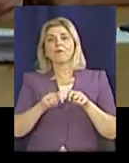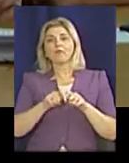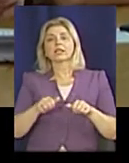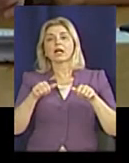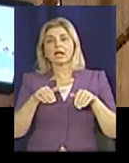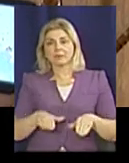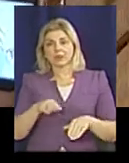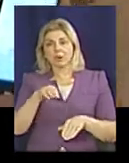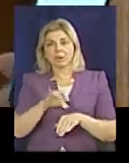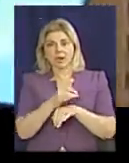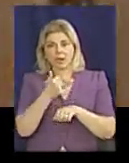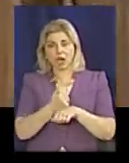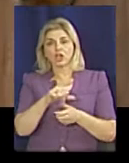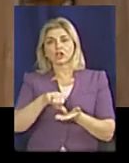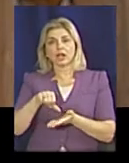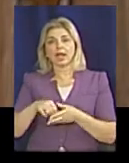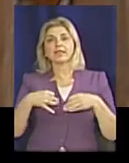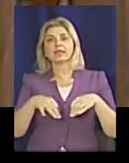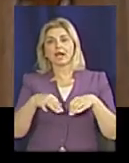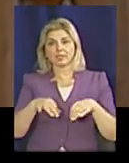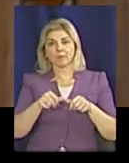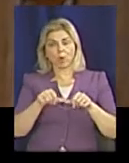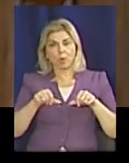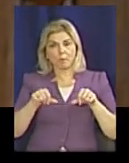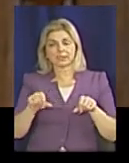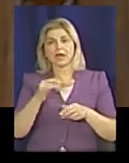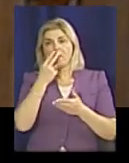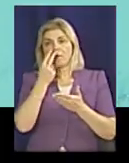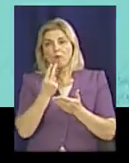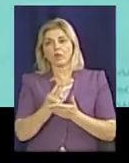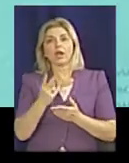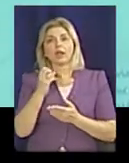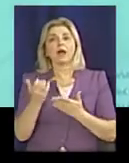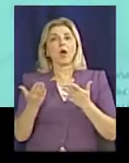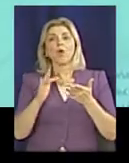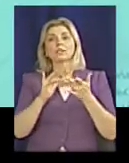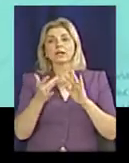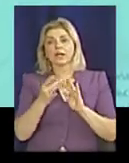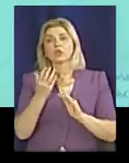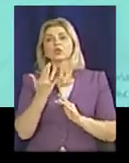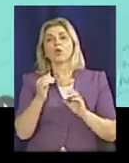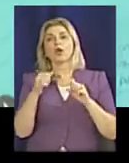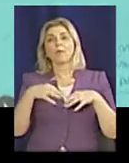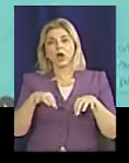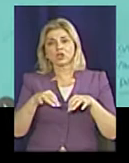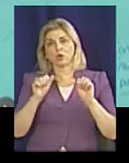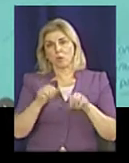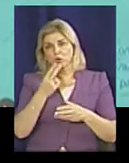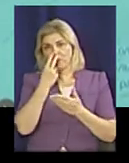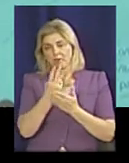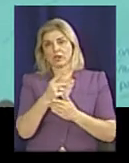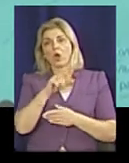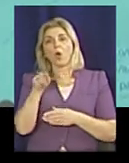члени транспортної комісії. Працівники фірм-перевізників продемонстрували, на якому сайті і скільки машин можна побачити онлайн.